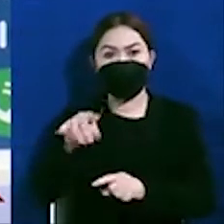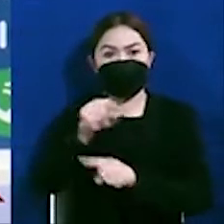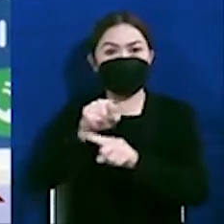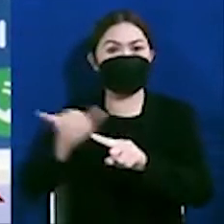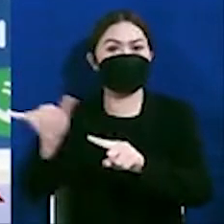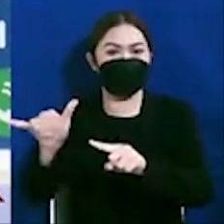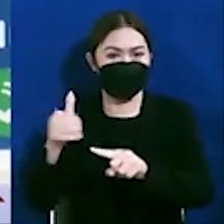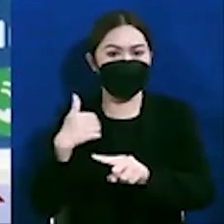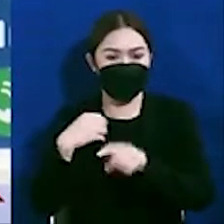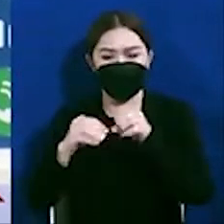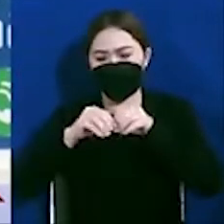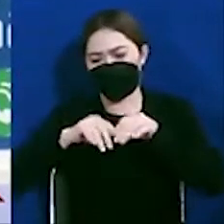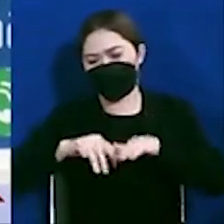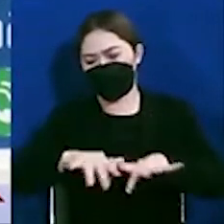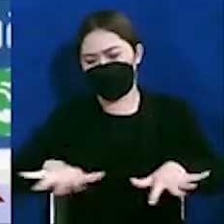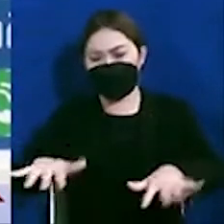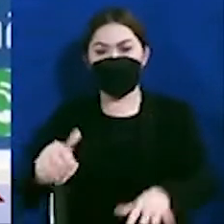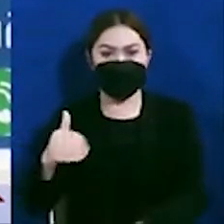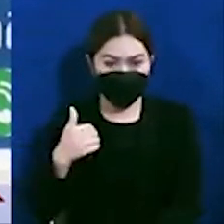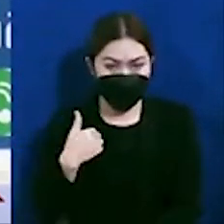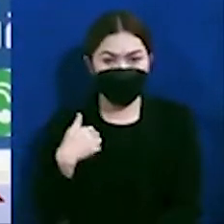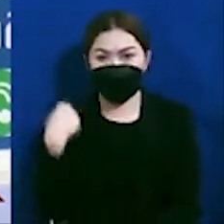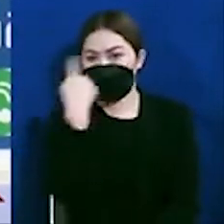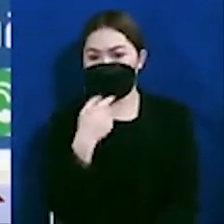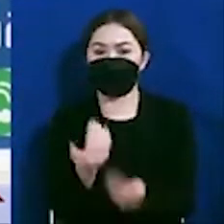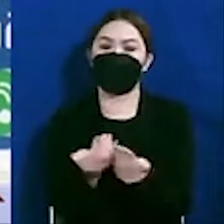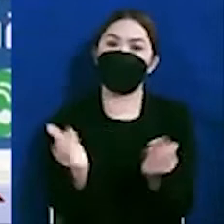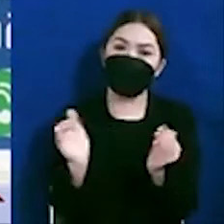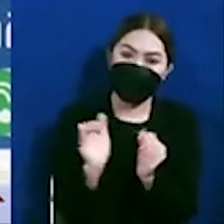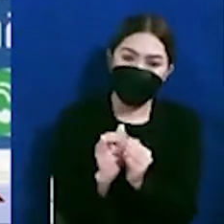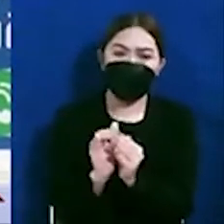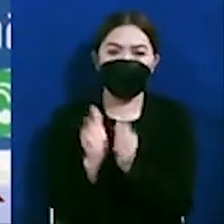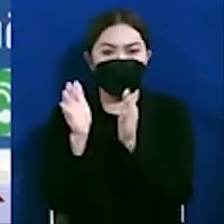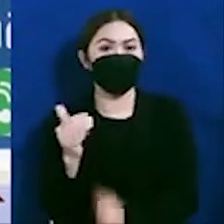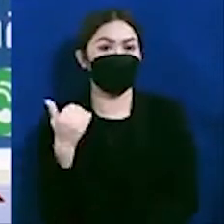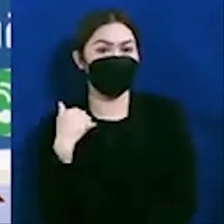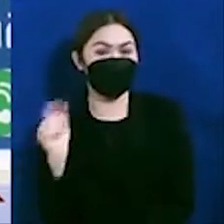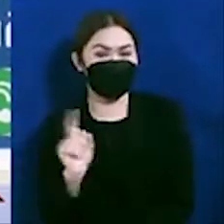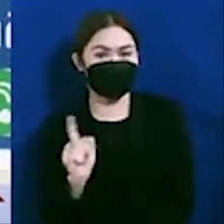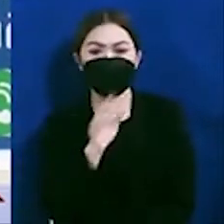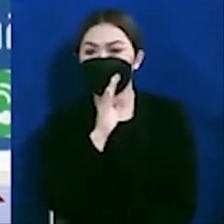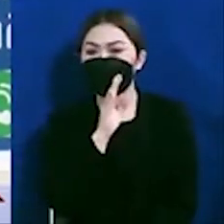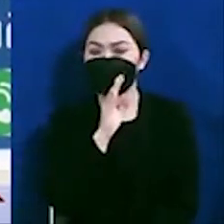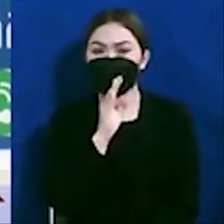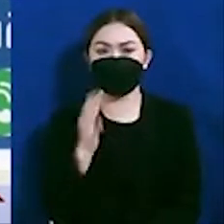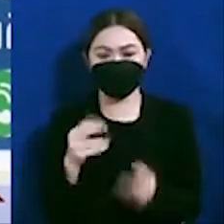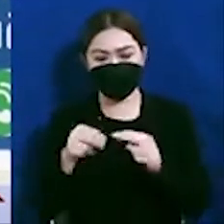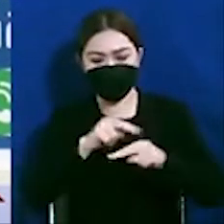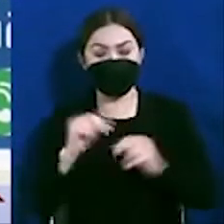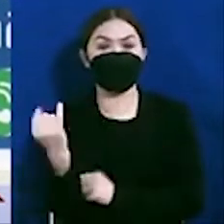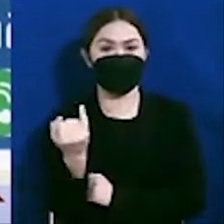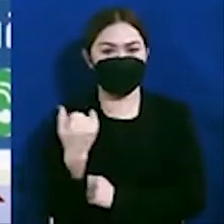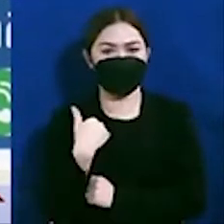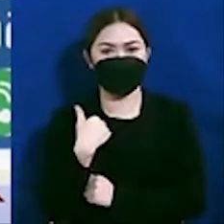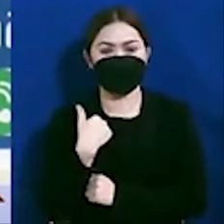ก็มีการแพร่เชื้อนะครับไปสู่คนในครอบครัวหรือบางคนเนี่ยนะครับถ้าไม่มีการดูแลที่ดี